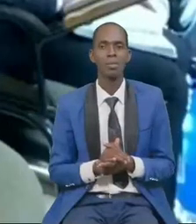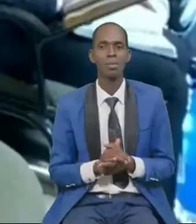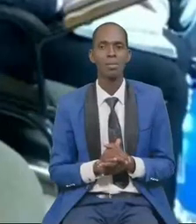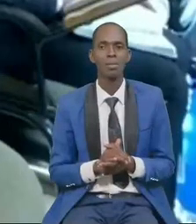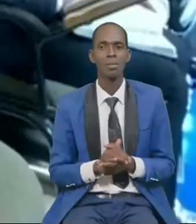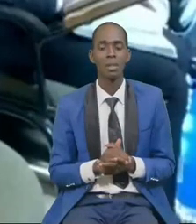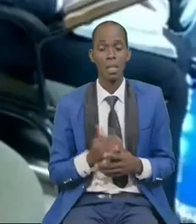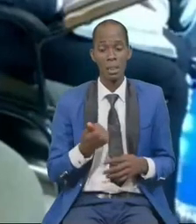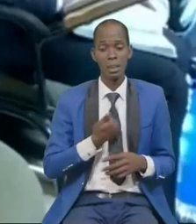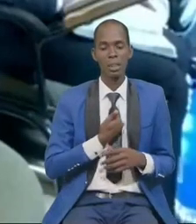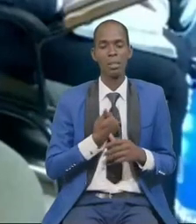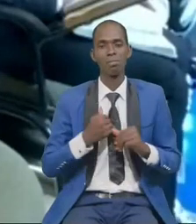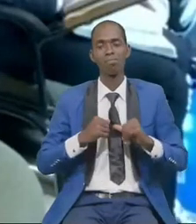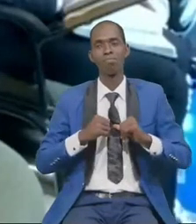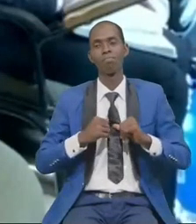Renoncement de soi.